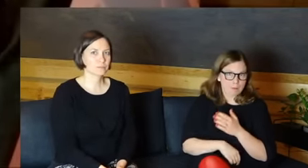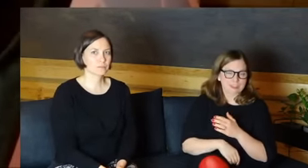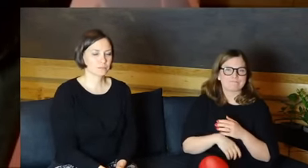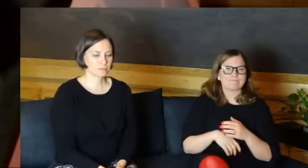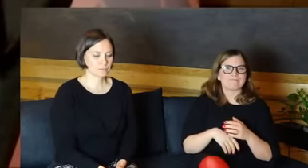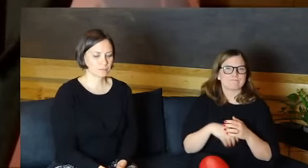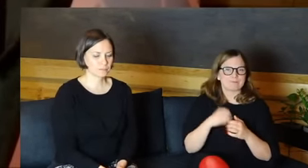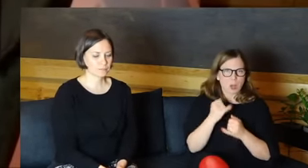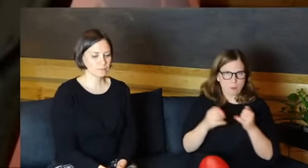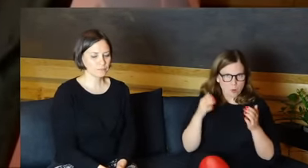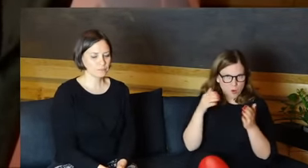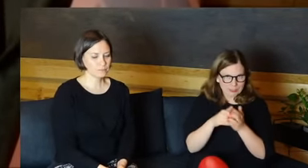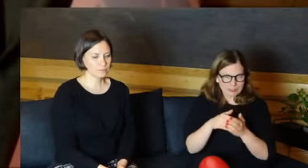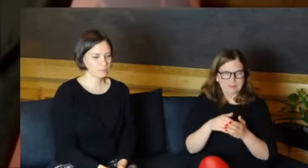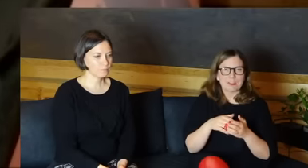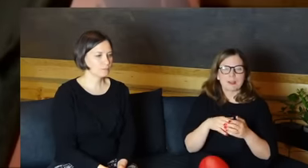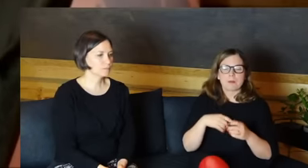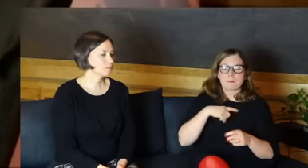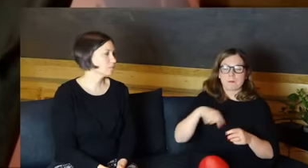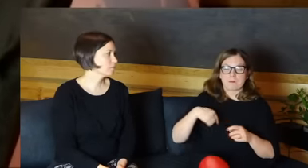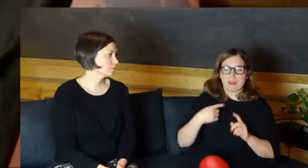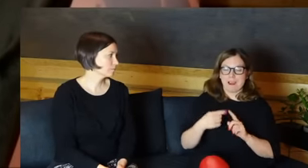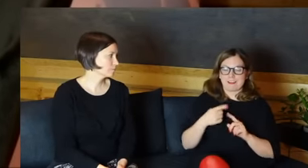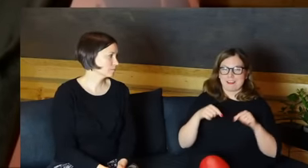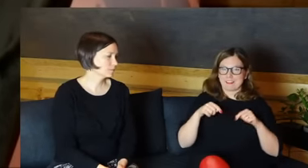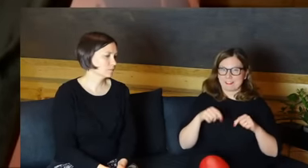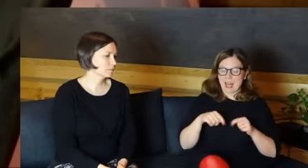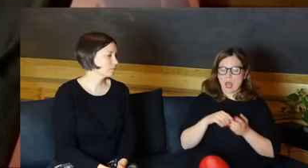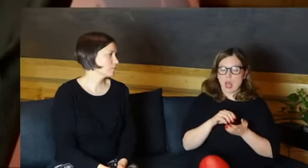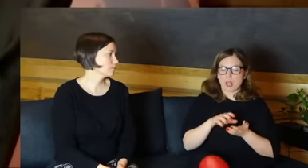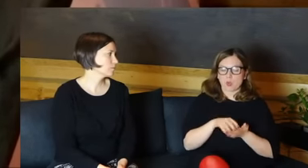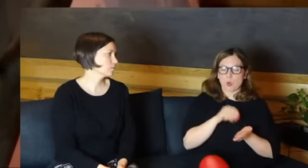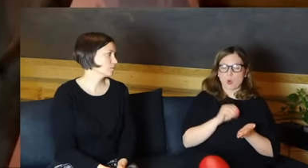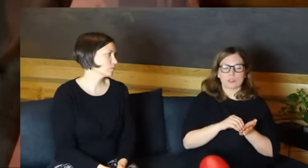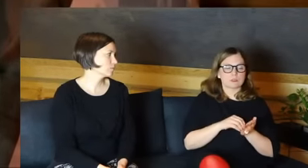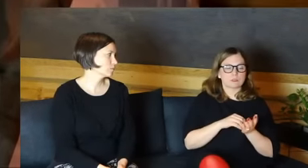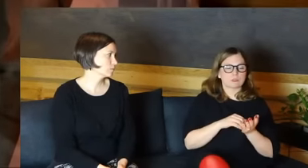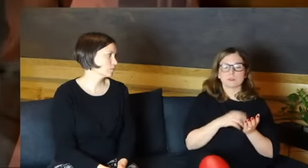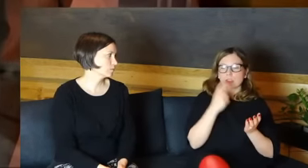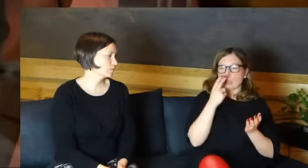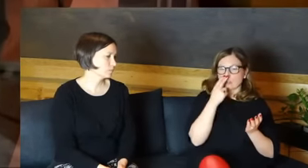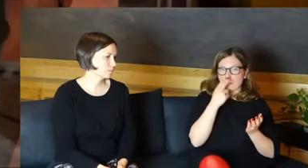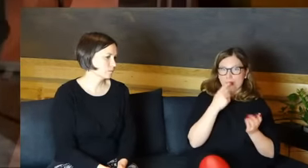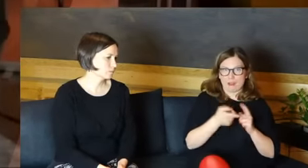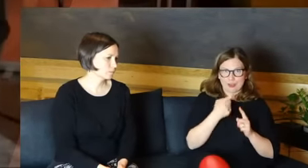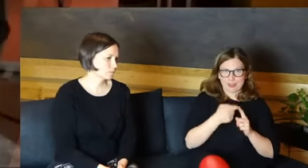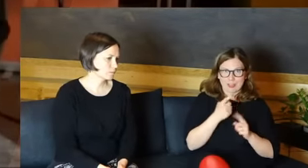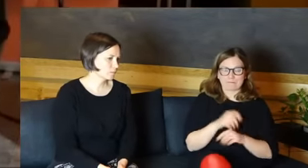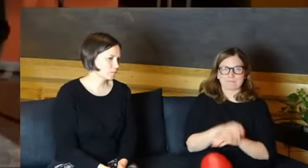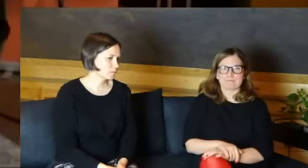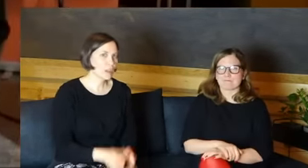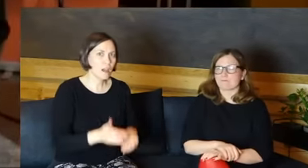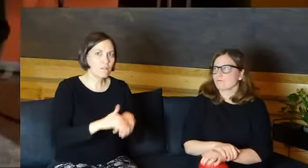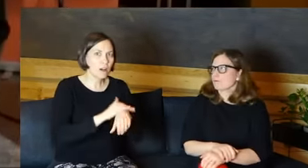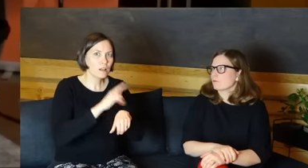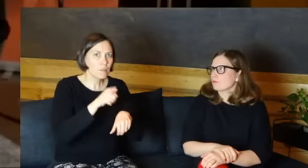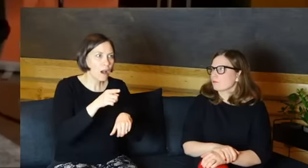Loppuun siellä ja me aletaan veivaamaan täällä sitten tuloksia. Hei Valtteri, mä oon ihan varma, että mä näen